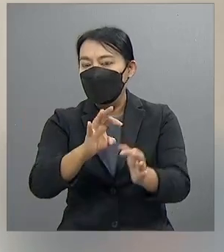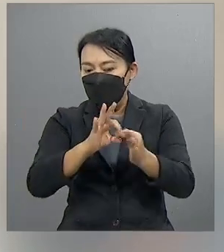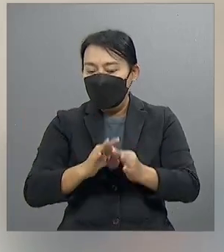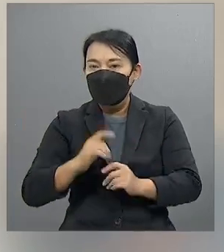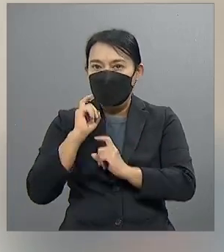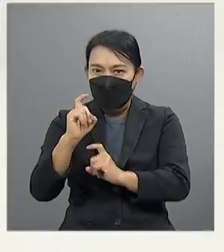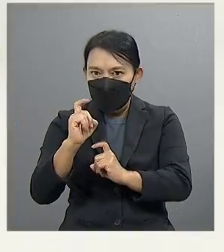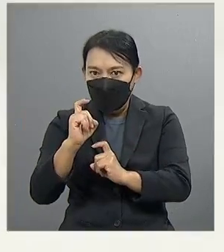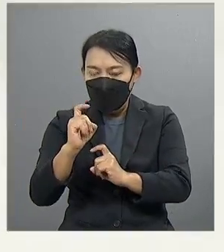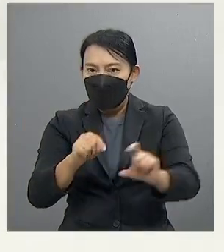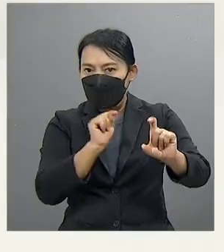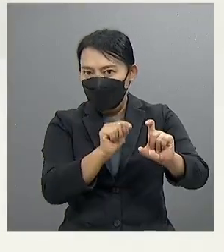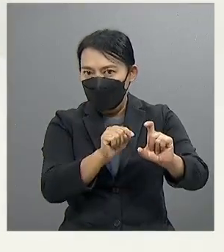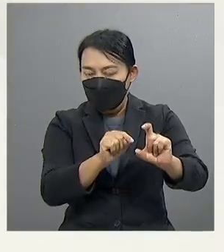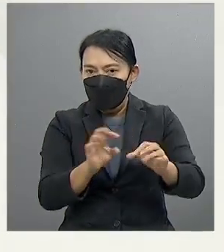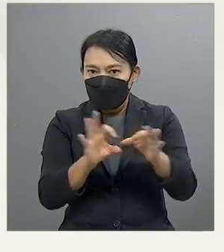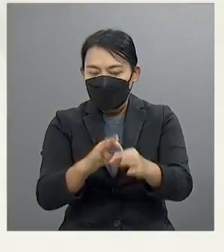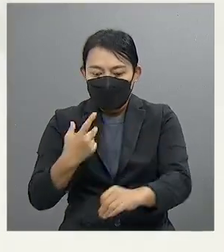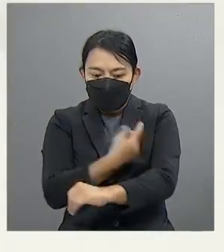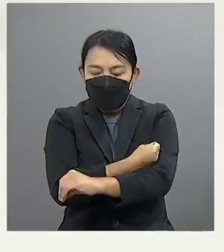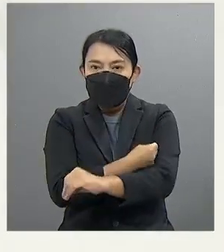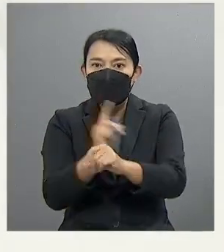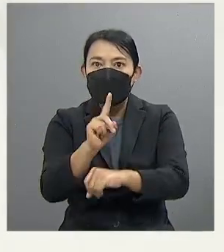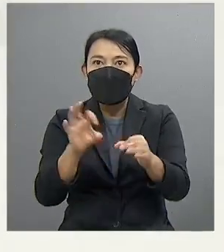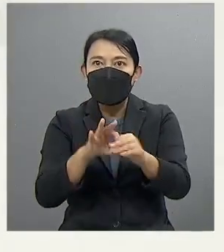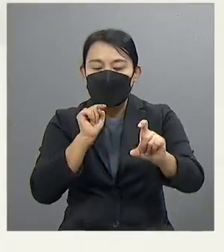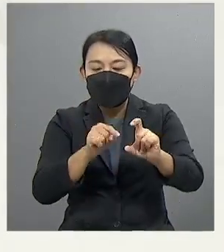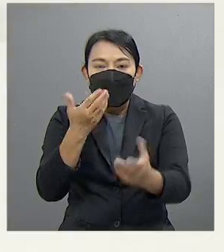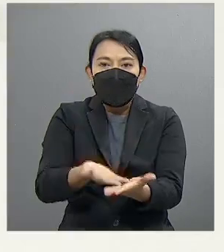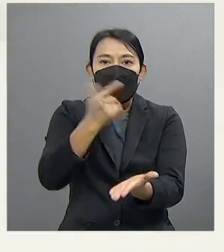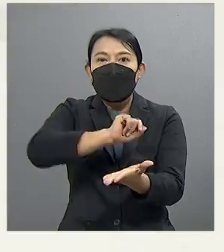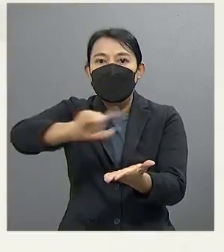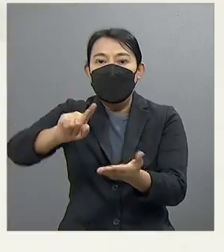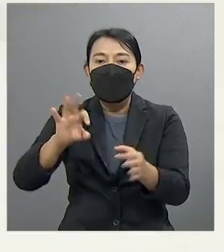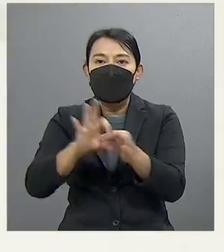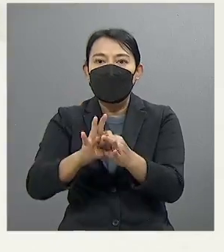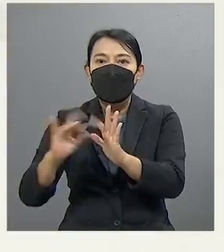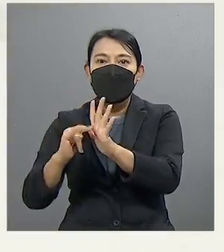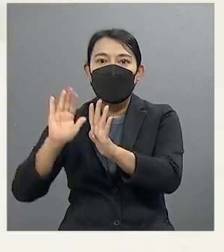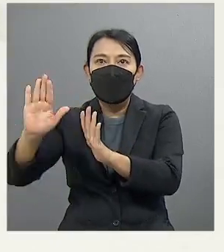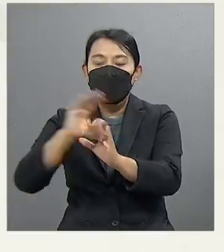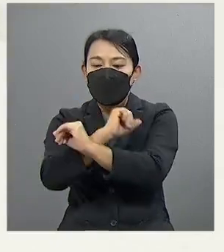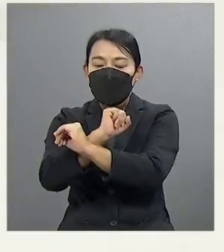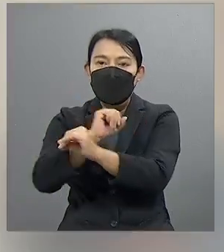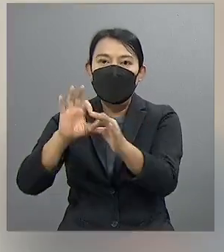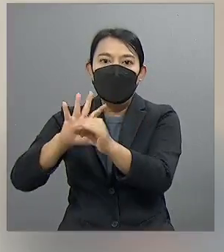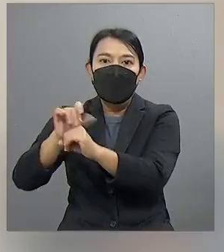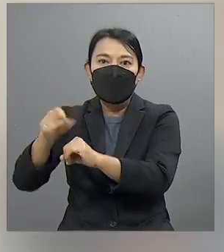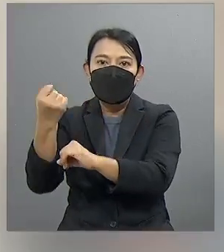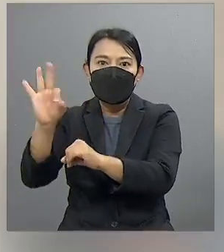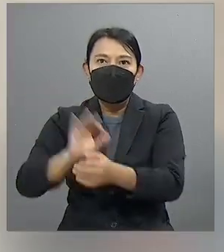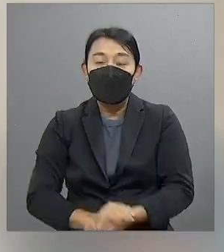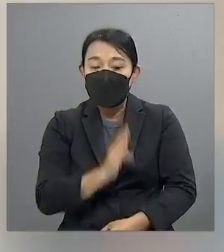ารที่ฉีดเข้าไปวัคซีนตัวนี้แพงนะครับแพงกว่าวัคซีนโควิด19อีกนะครับปกติเนี่ยถ้าเราอยู่ดีเราไปฉีดเราก็อ